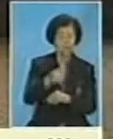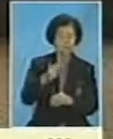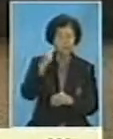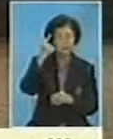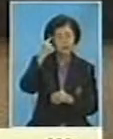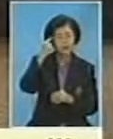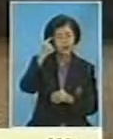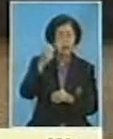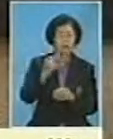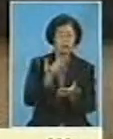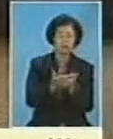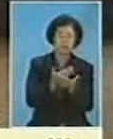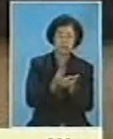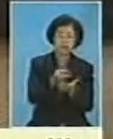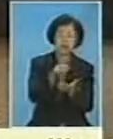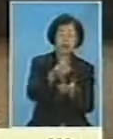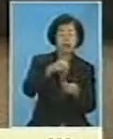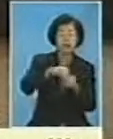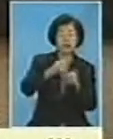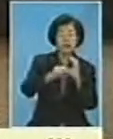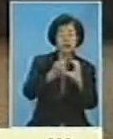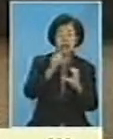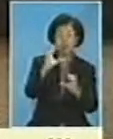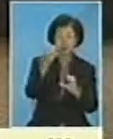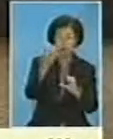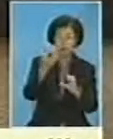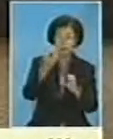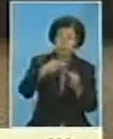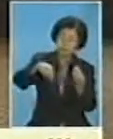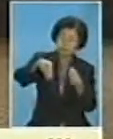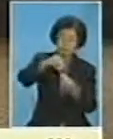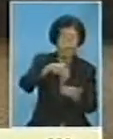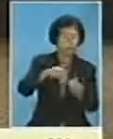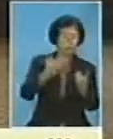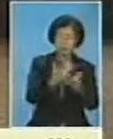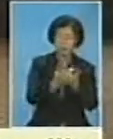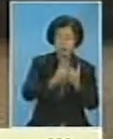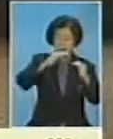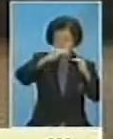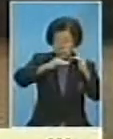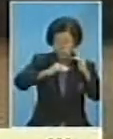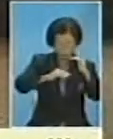าราคาข้าวในตลาดโลกอาจจะผันผวนลดลงได้